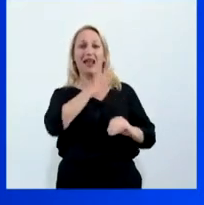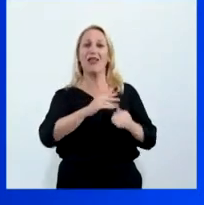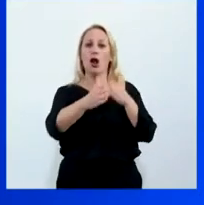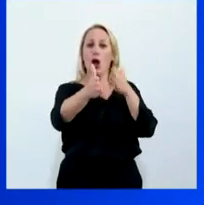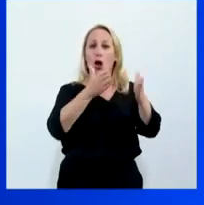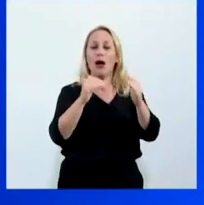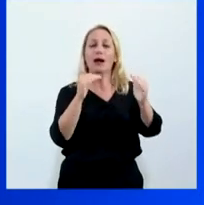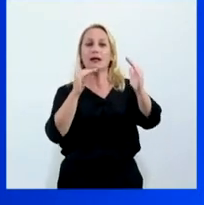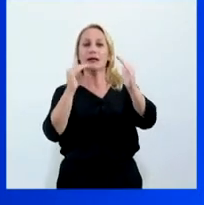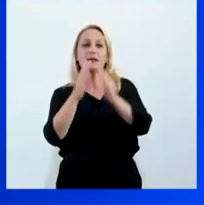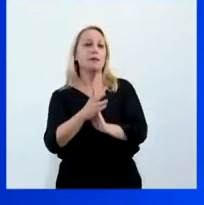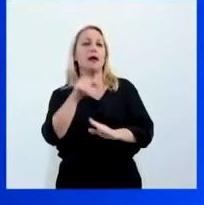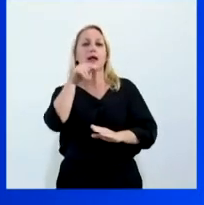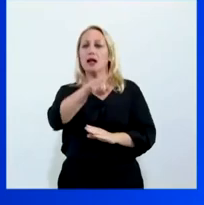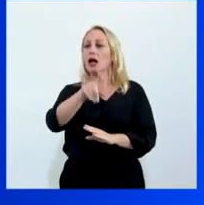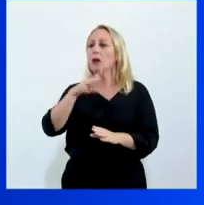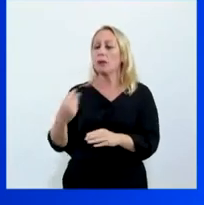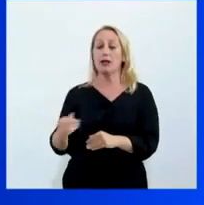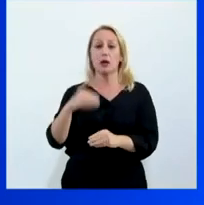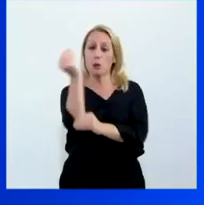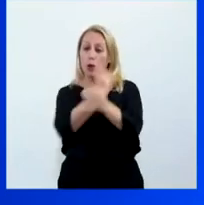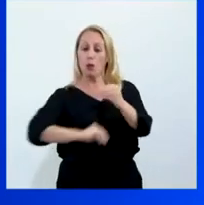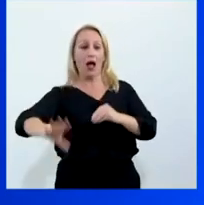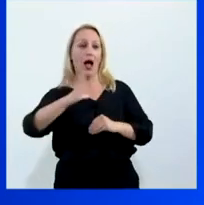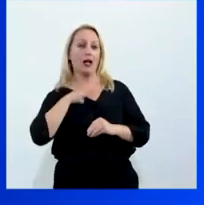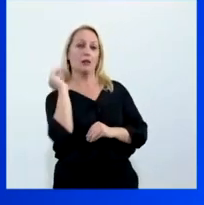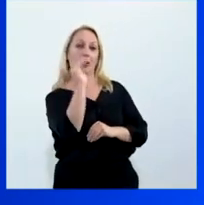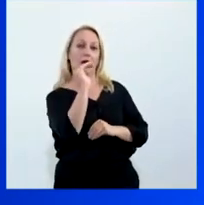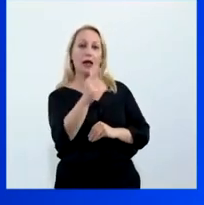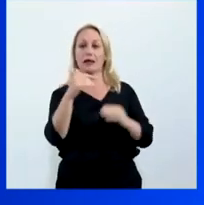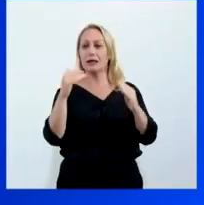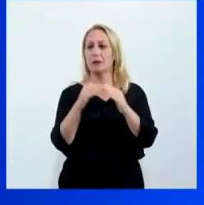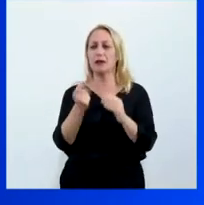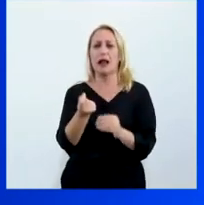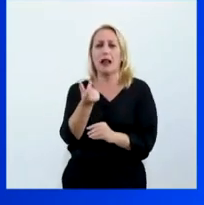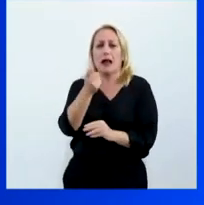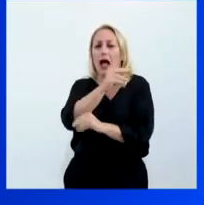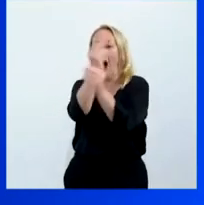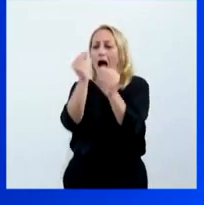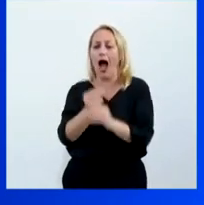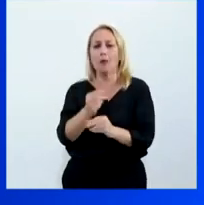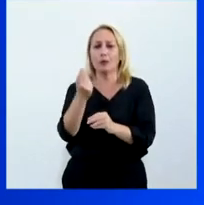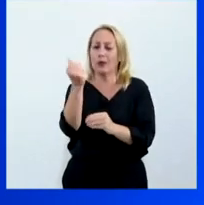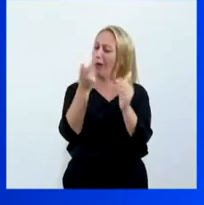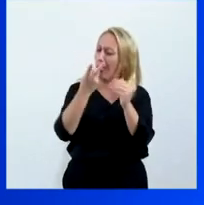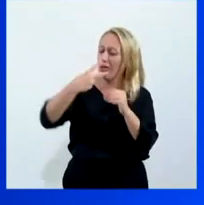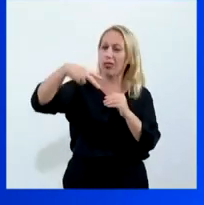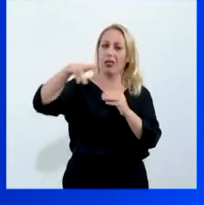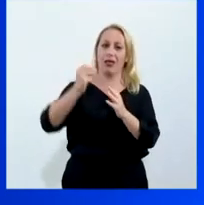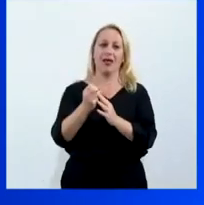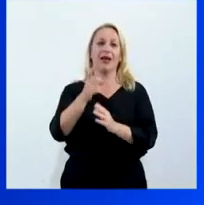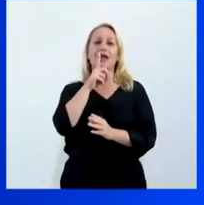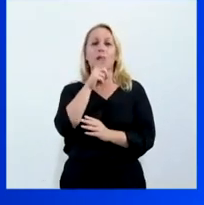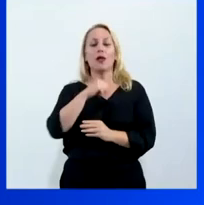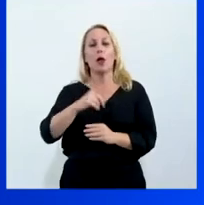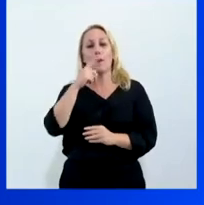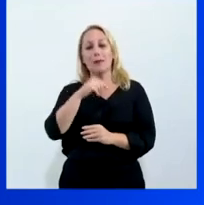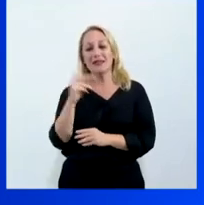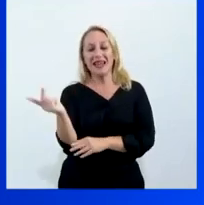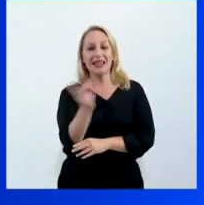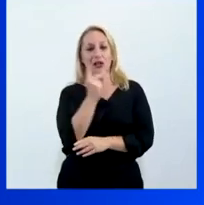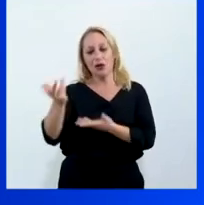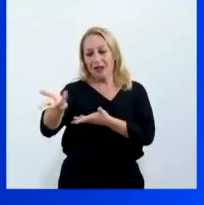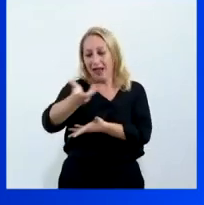οι τιμές. Όπως πιστεύω πολύ και στη λογική των πρώτων πιλωτικών έργων κοινωνικής αντιπαροχής,